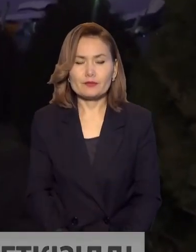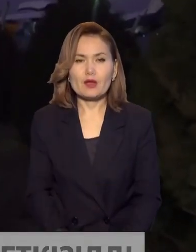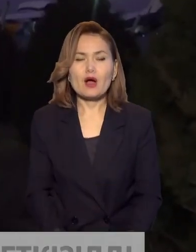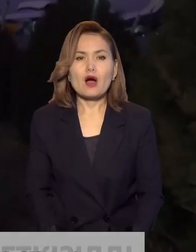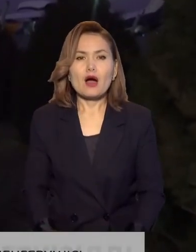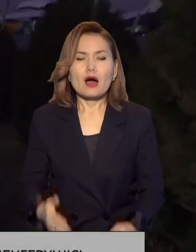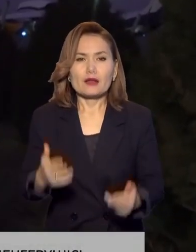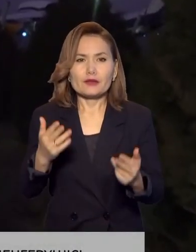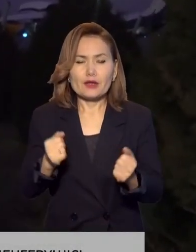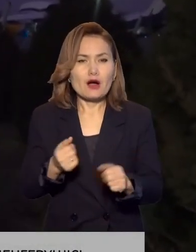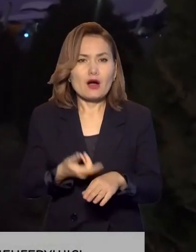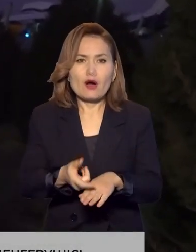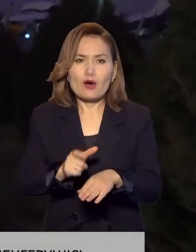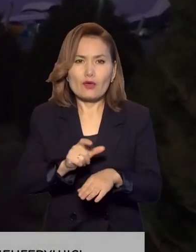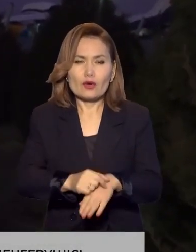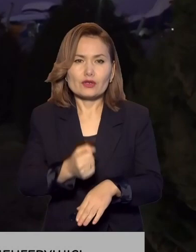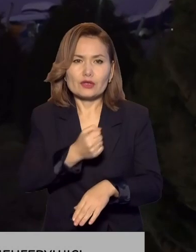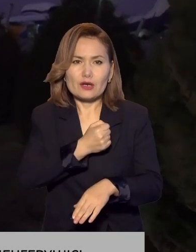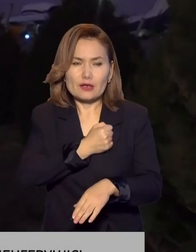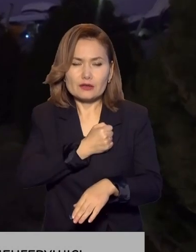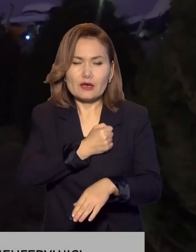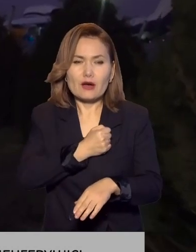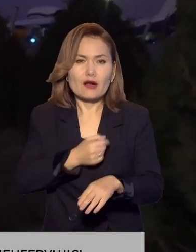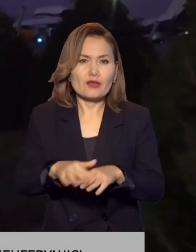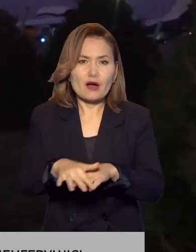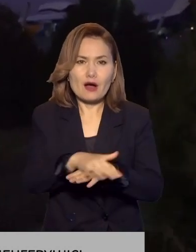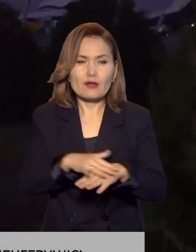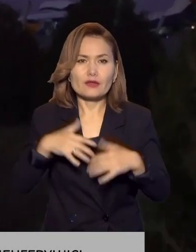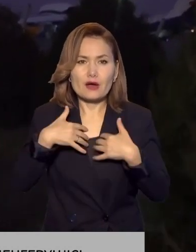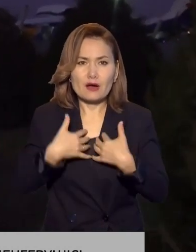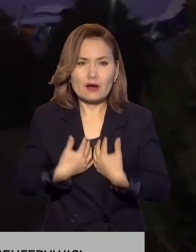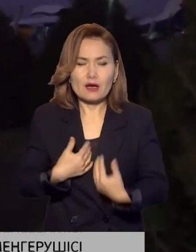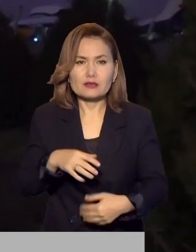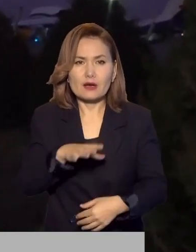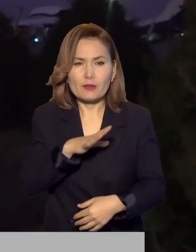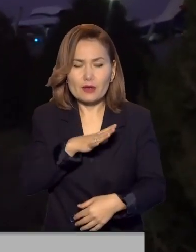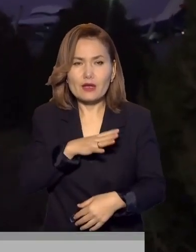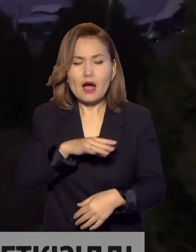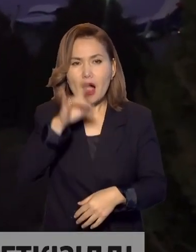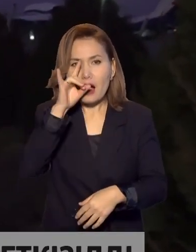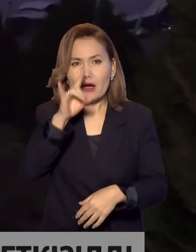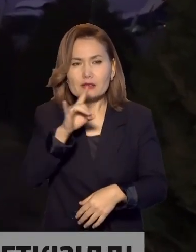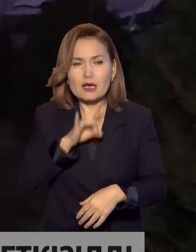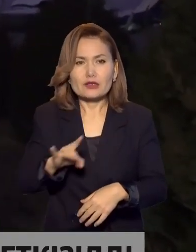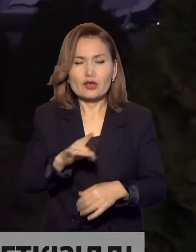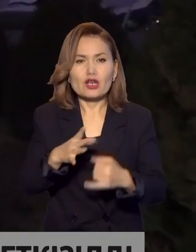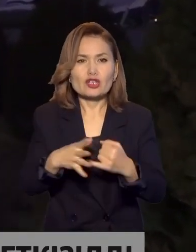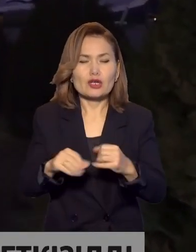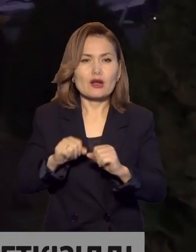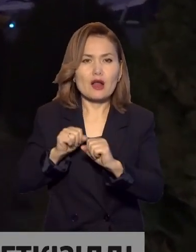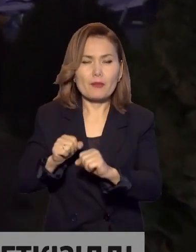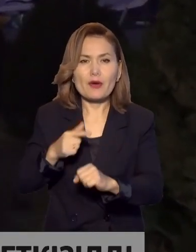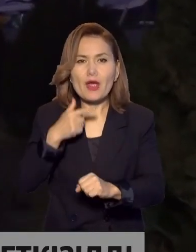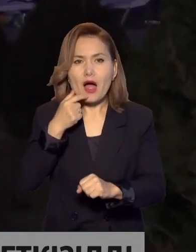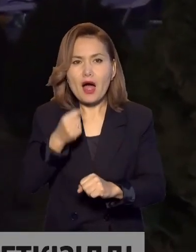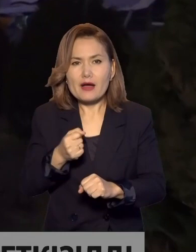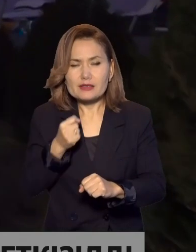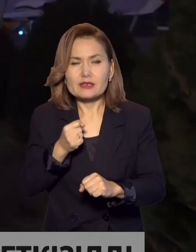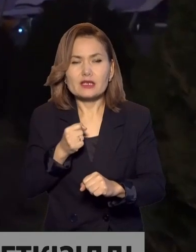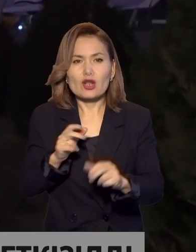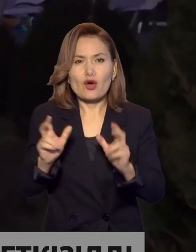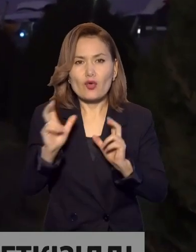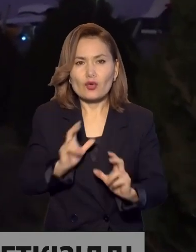Бұл біз үшін де, барша жерлестеріміз үшін де орын толмас қаза болды. Ол елімізді, жерімізді қорғау үшін әскери мамандықты